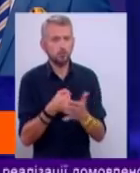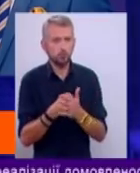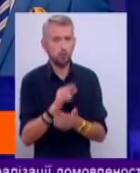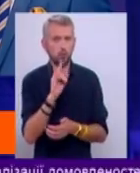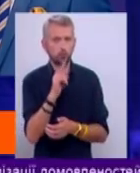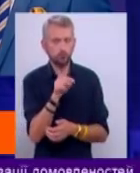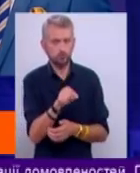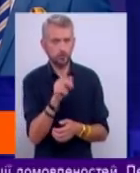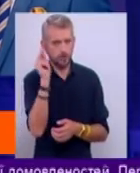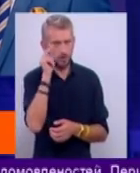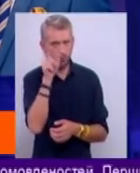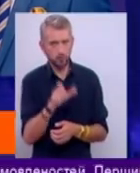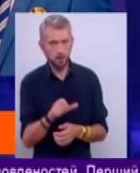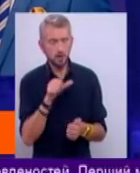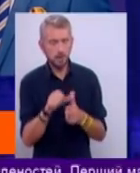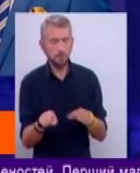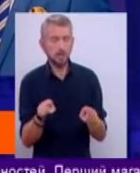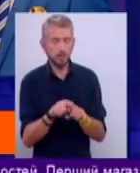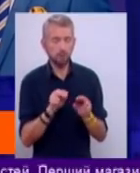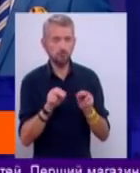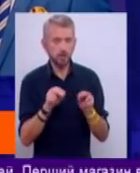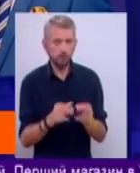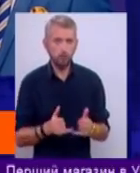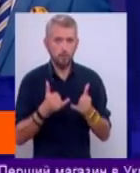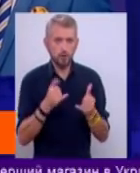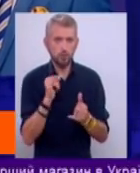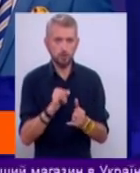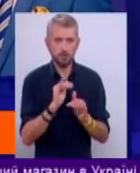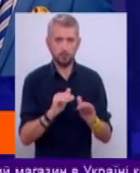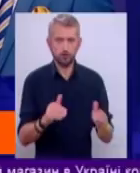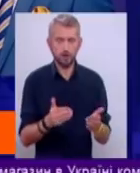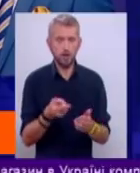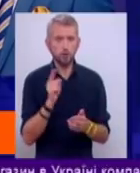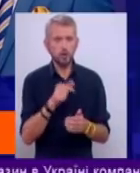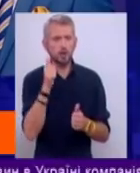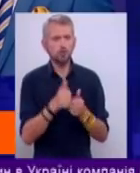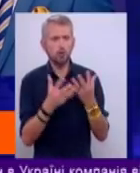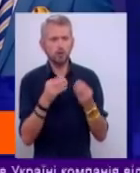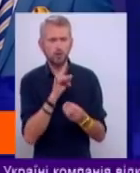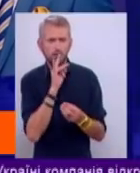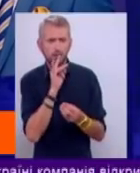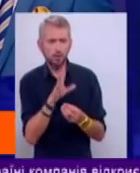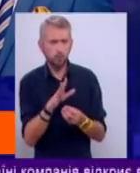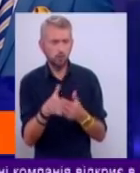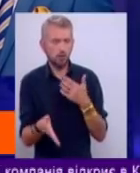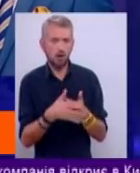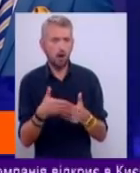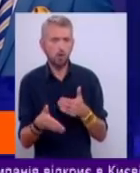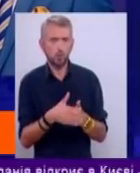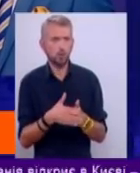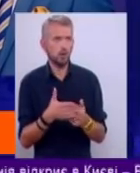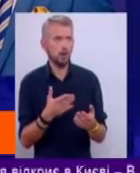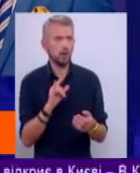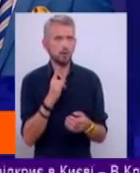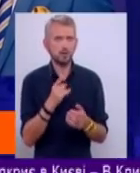учня, тоді саме таких вчителів поважають і учні. І тоді щоденник не буде карою, з якою там